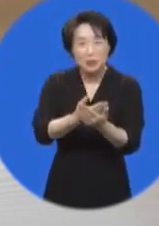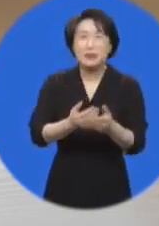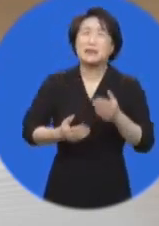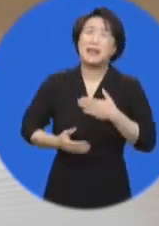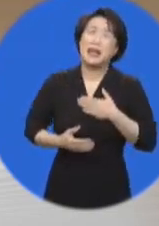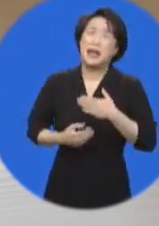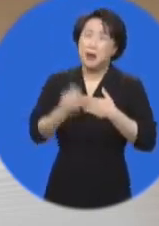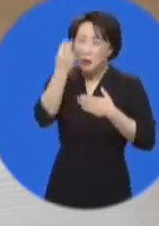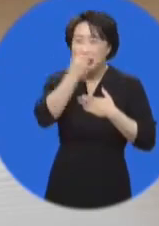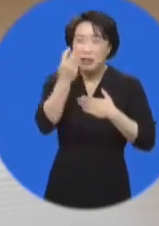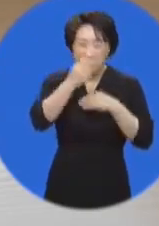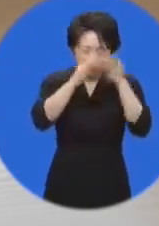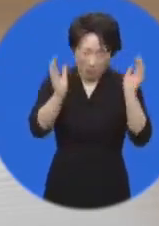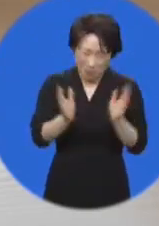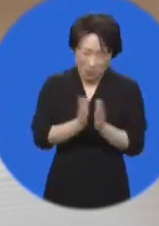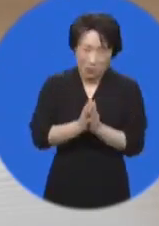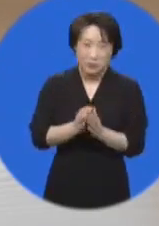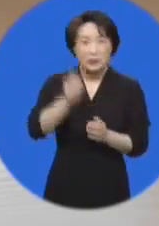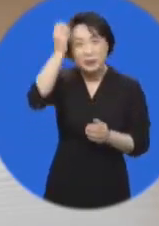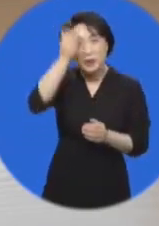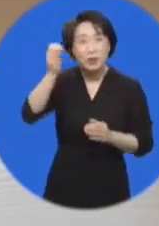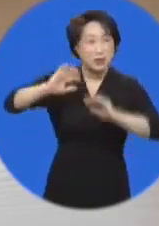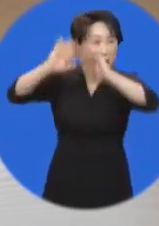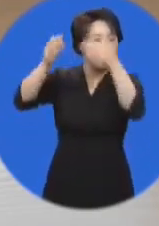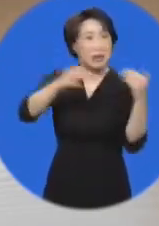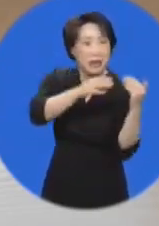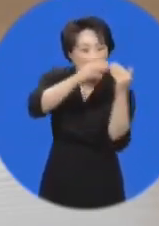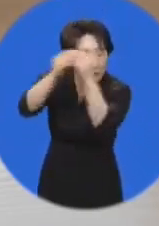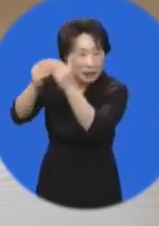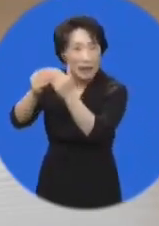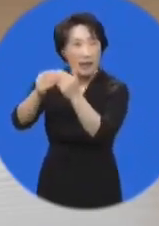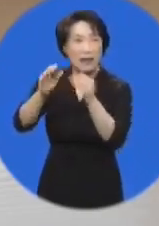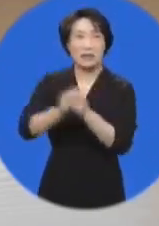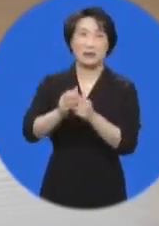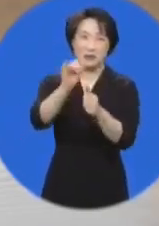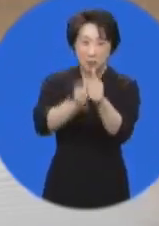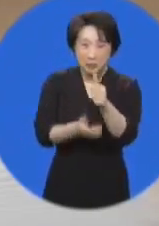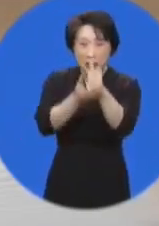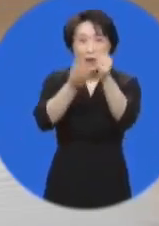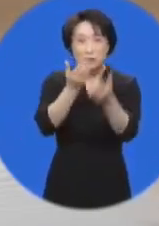내가 관리하는 모든 영혼들이 천국에 이르도록 섬기게 하옵소서.